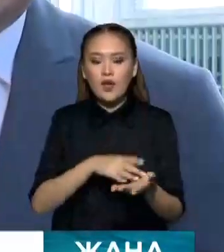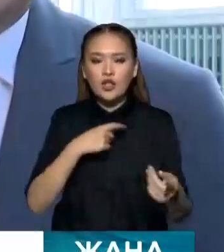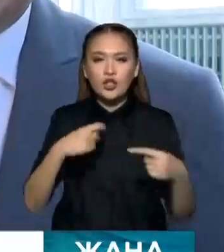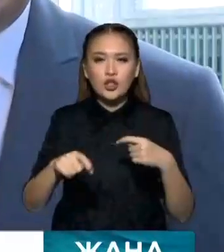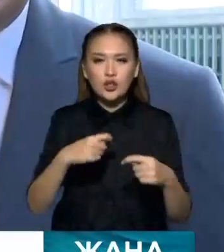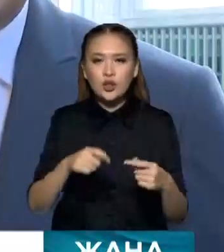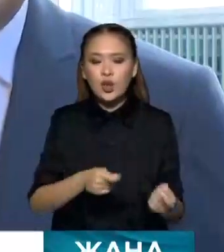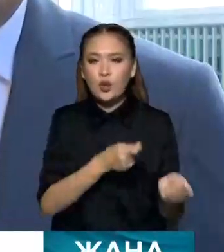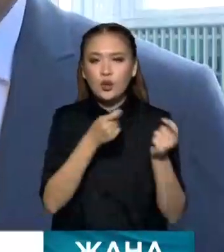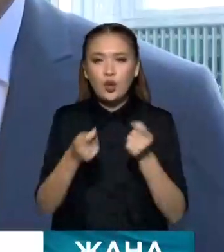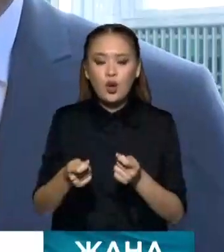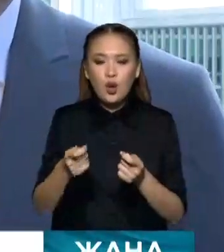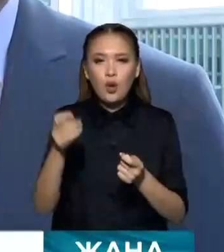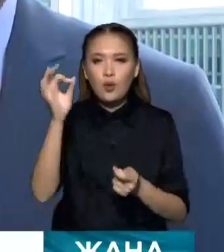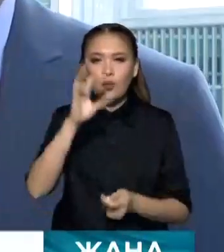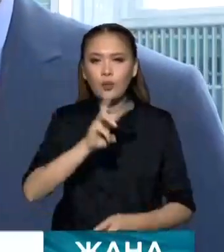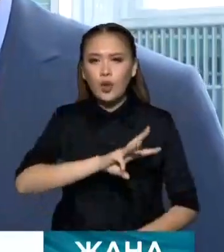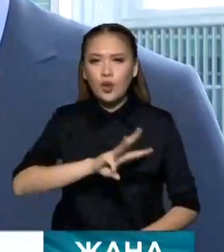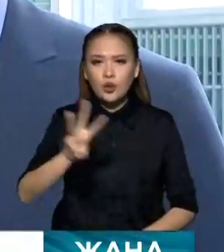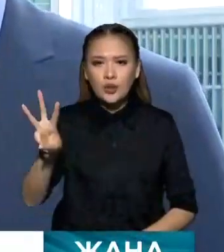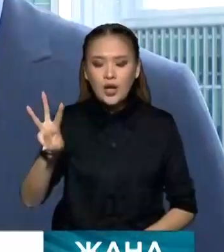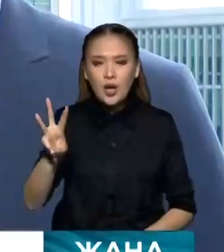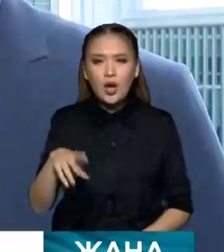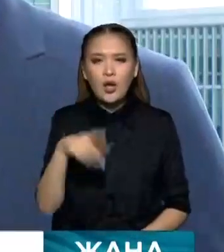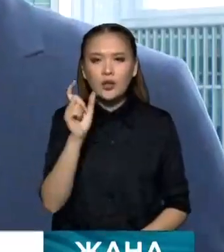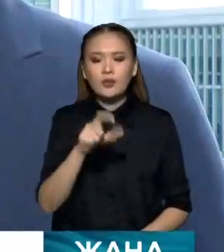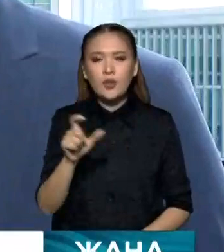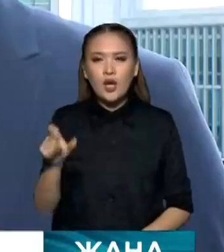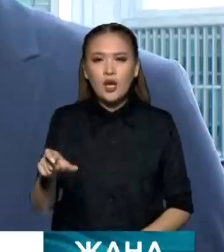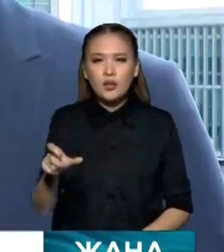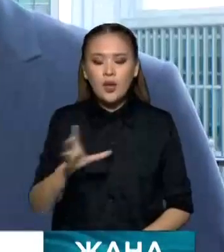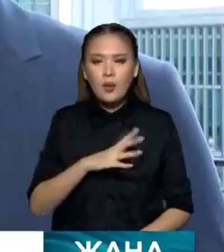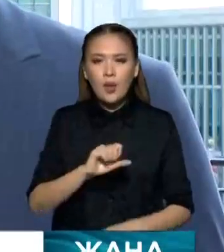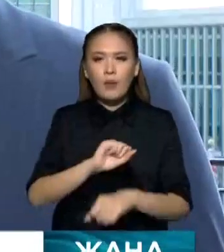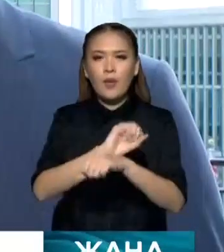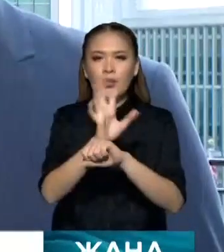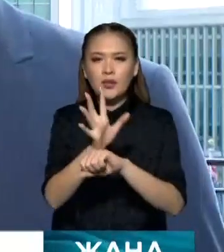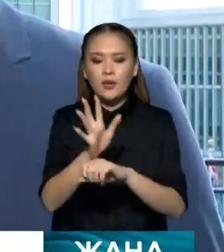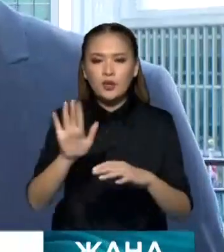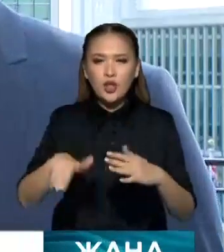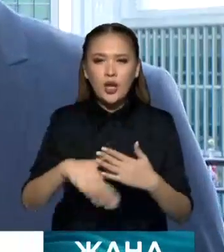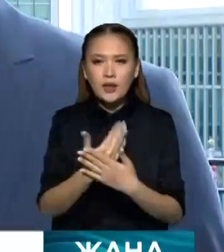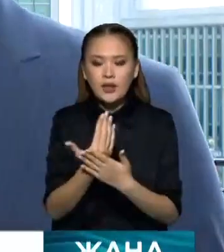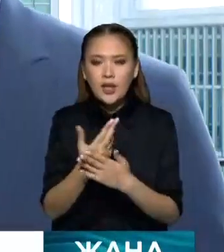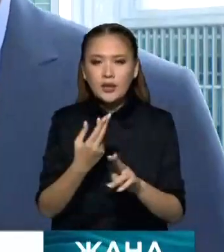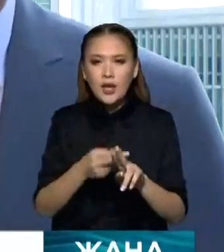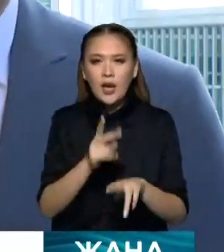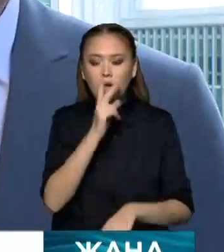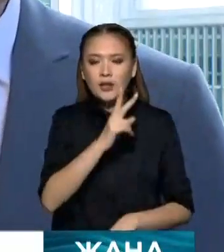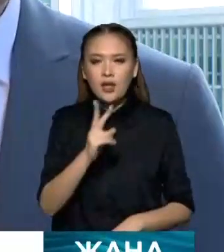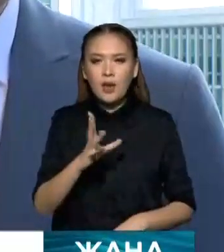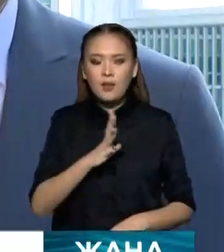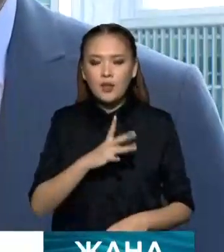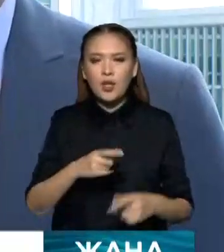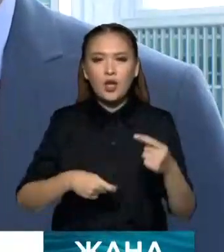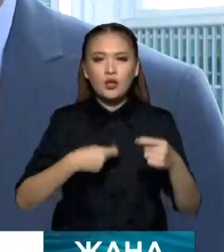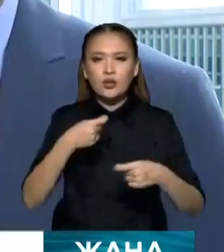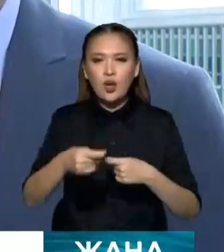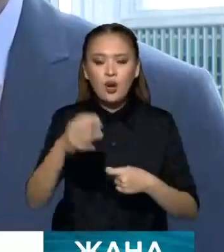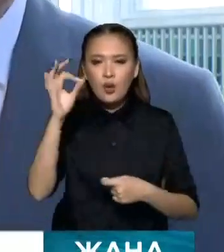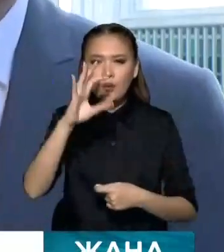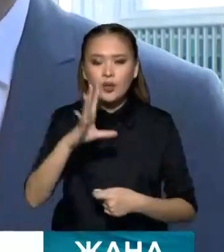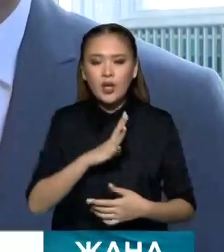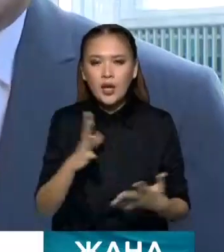тізбегінің бұзылуы, сондай-ақ миллиондардың өмірін жалмаған пандемия мен жаңадан қарқын алып тарала бастаған маймыл шешегінің алдын